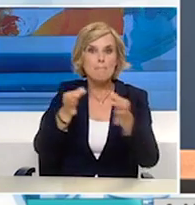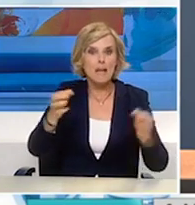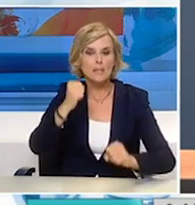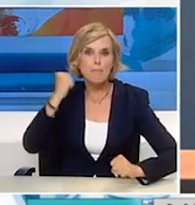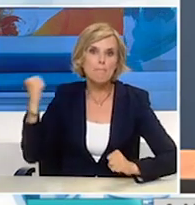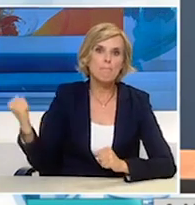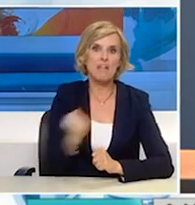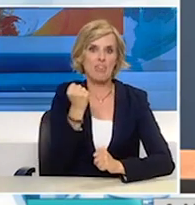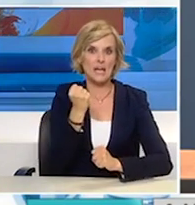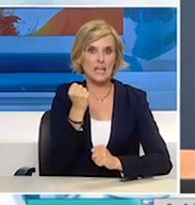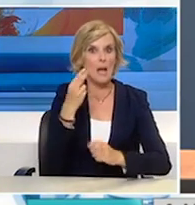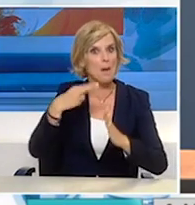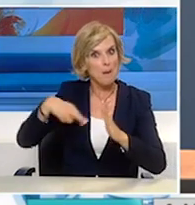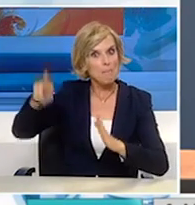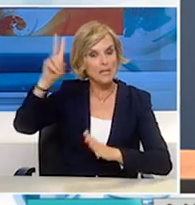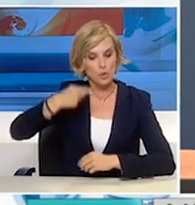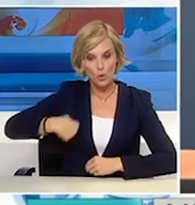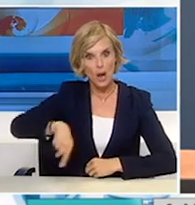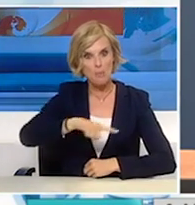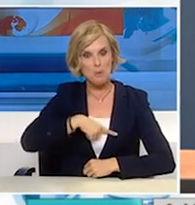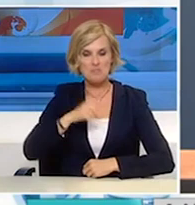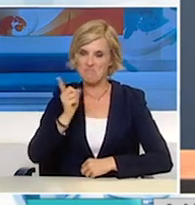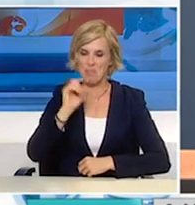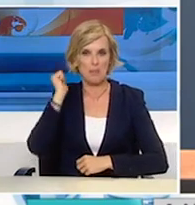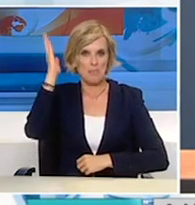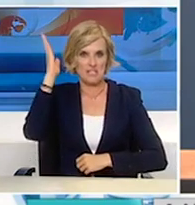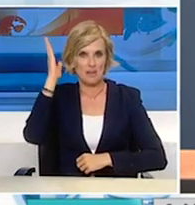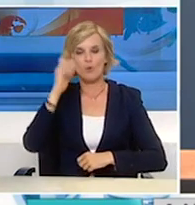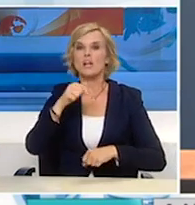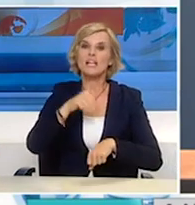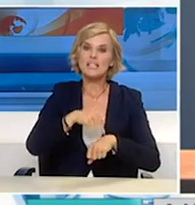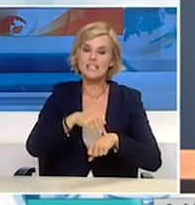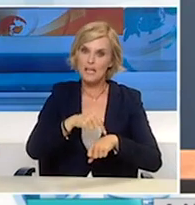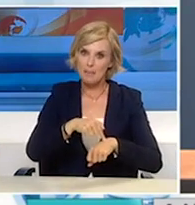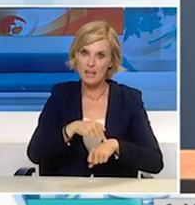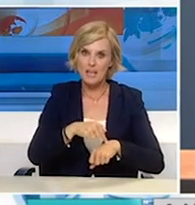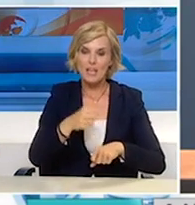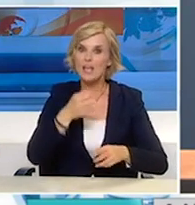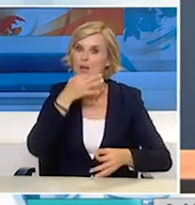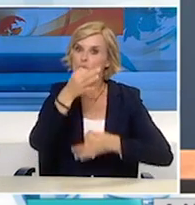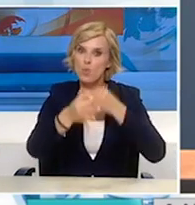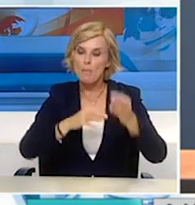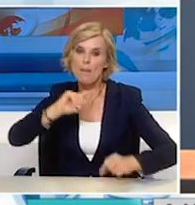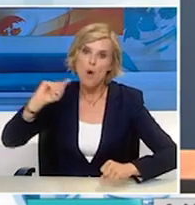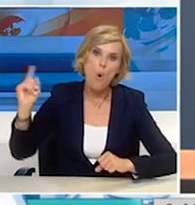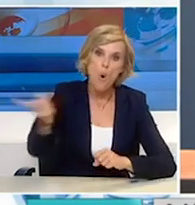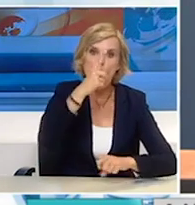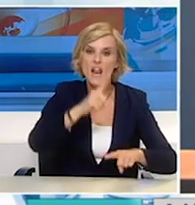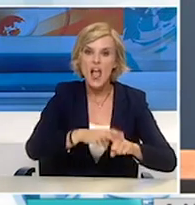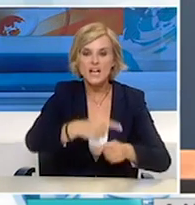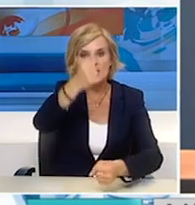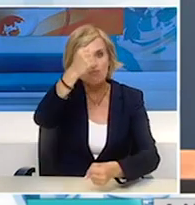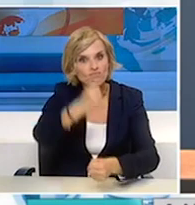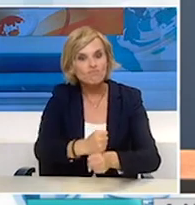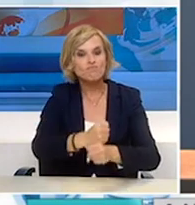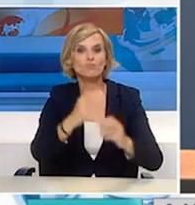πειθαρχίας, δεν το πιστεύω. Θεωρώ ότι κατά τη διάρκεια του απογορευτικού οι Έλληνες πολίτες έδειξαν τεράστια συμμόρφωση. Δεν